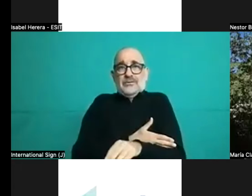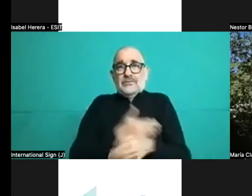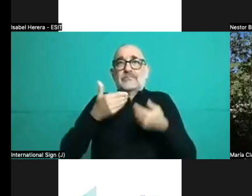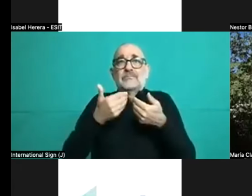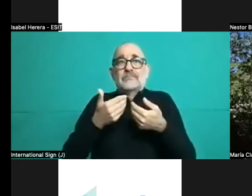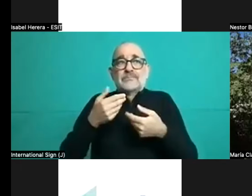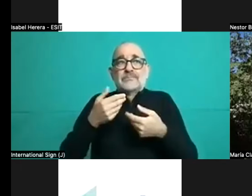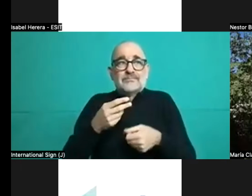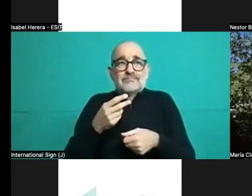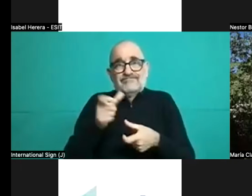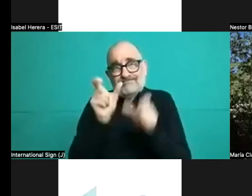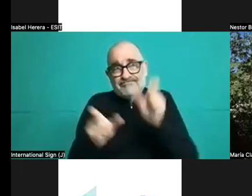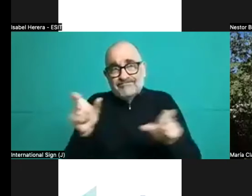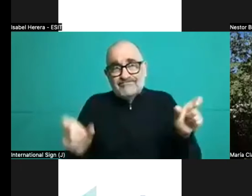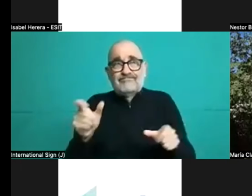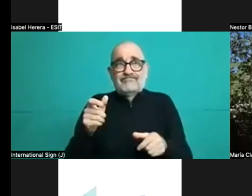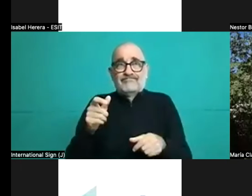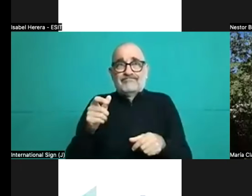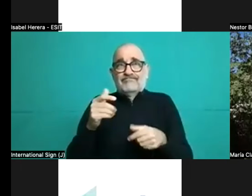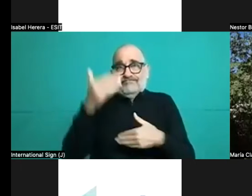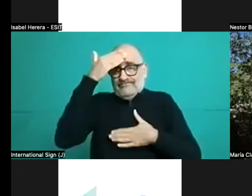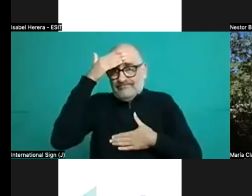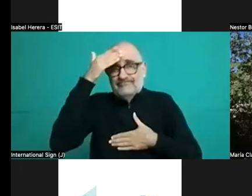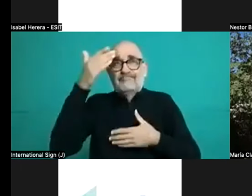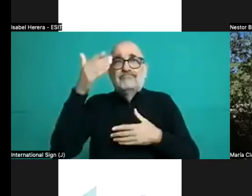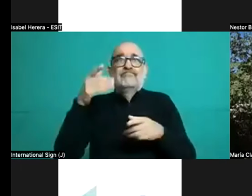Il est important que les enseignants